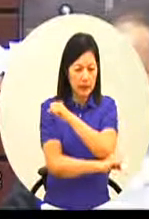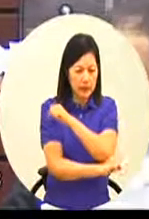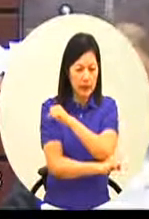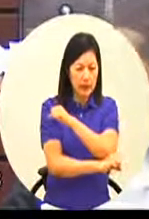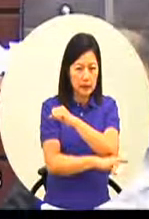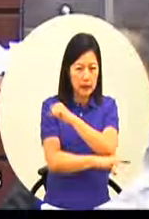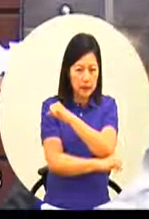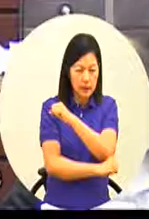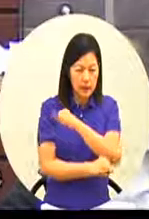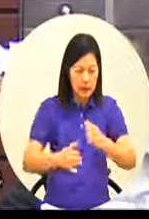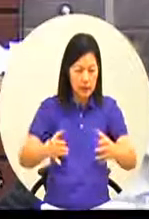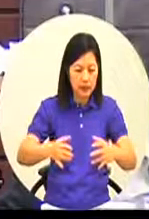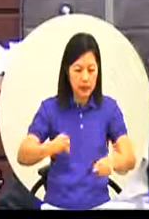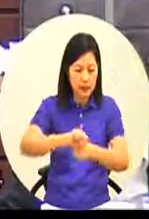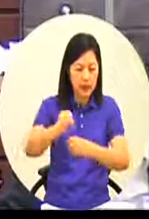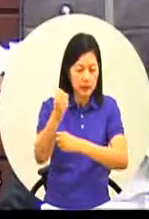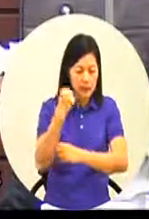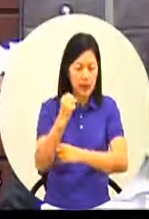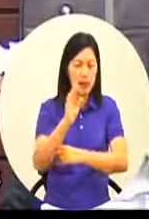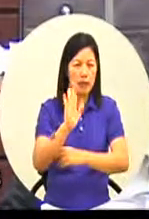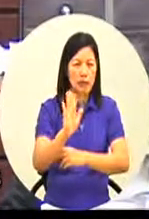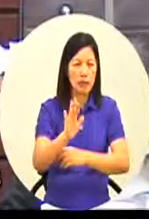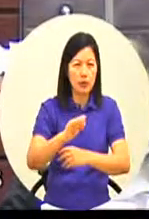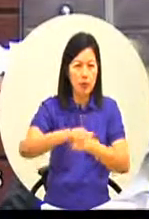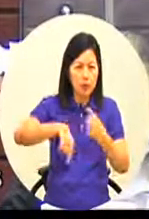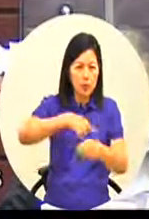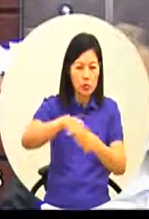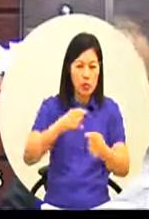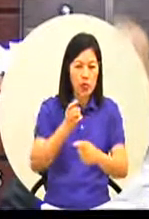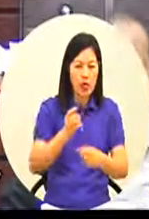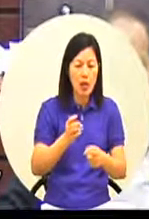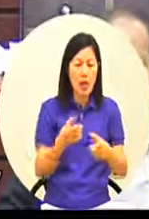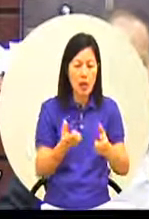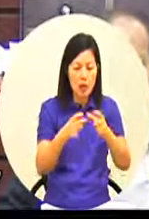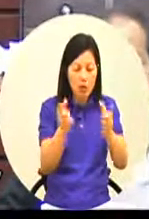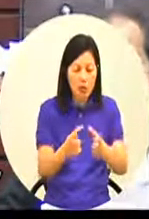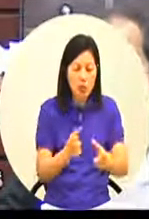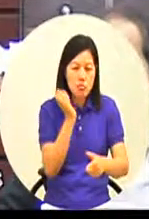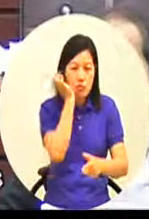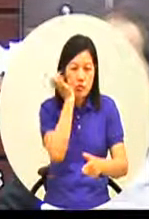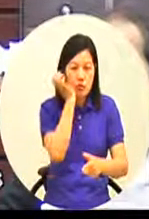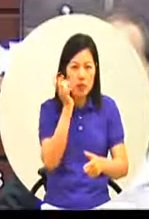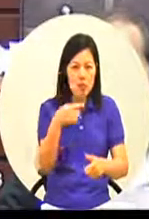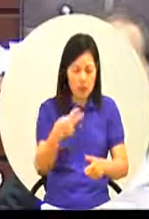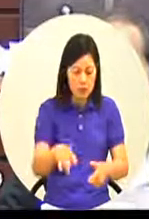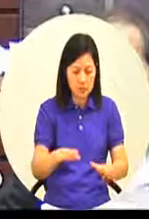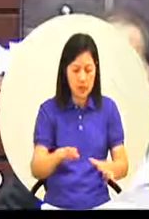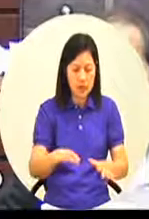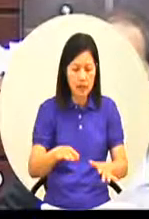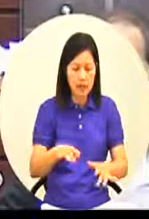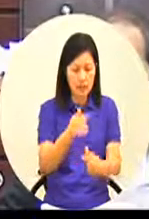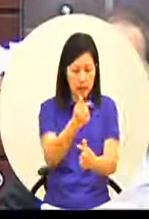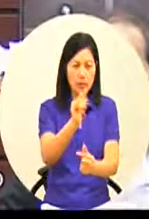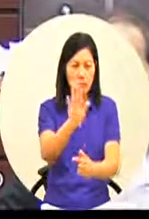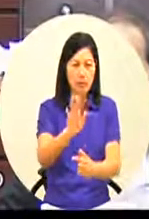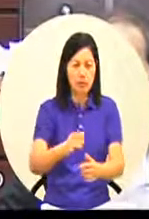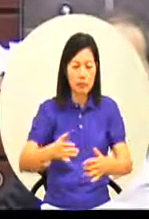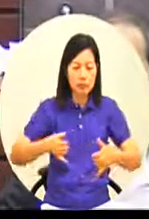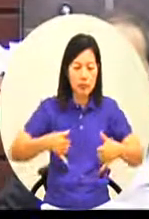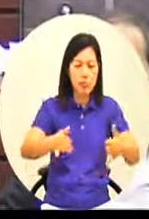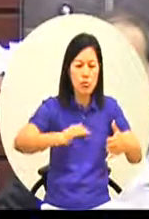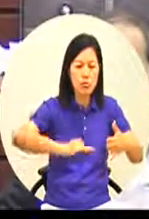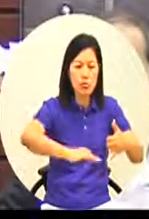底层的加强，我们要用转炉石来做，目前都是完好。是迄个路面小块变